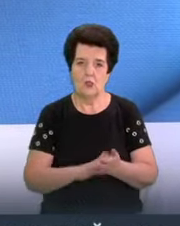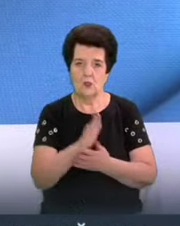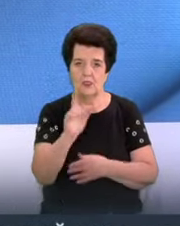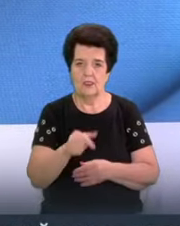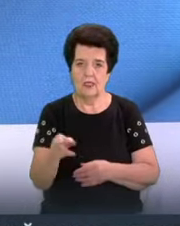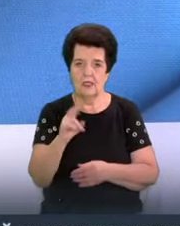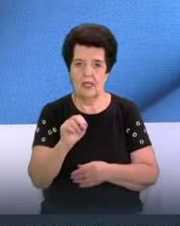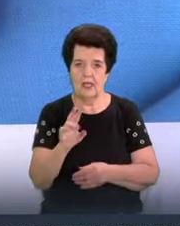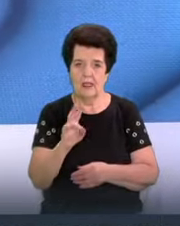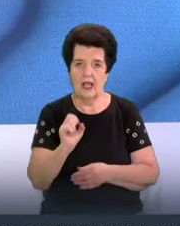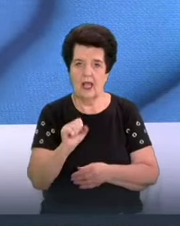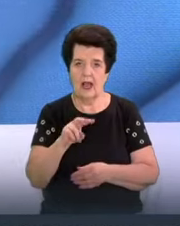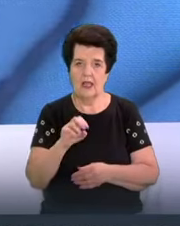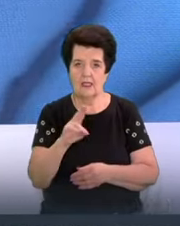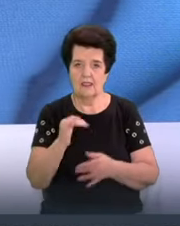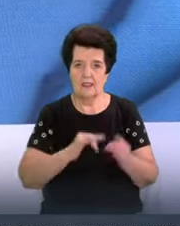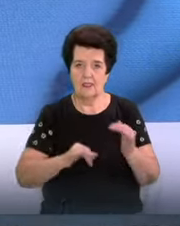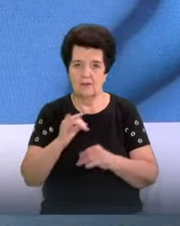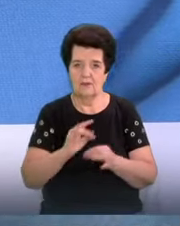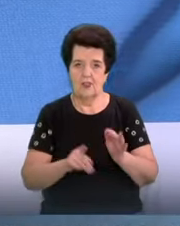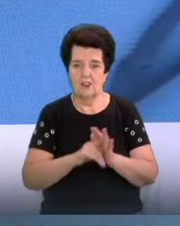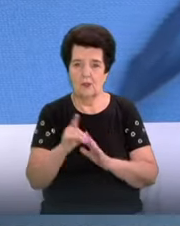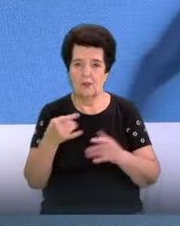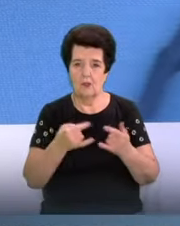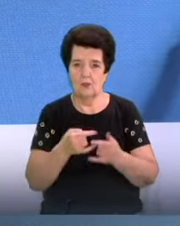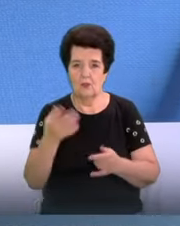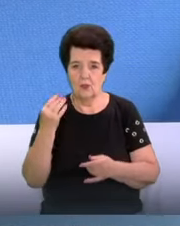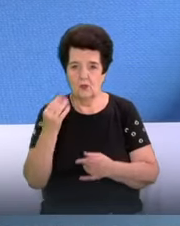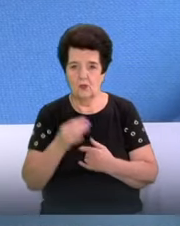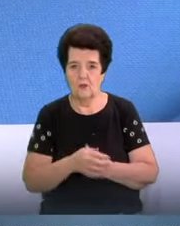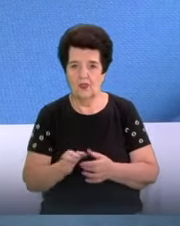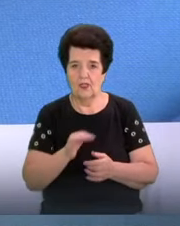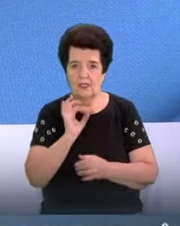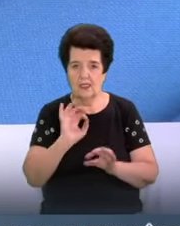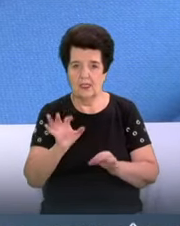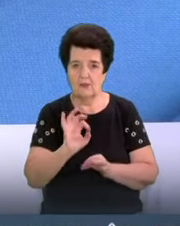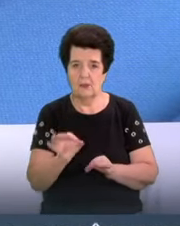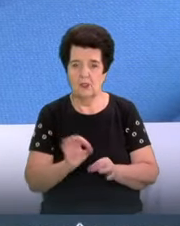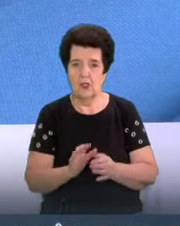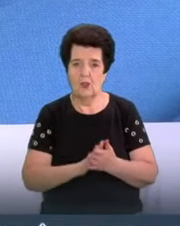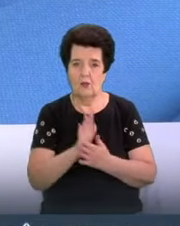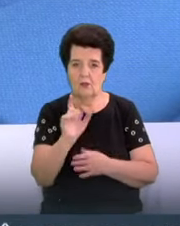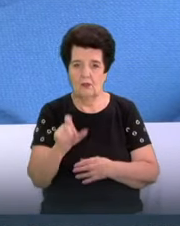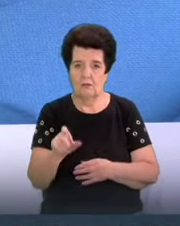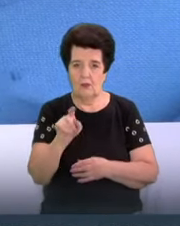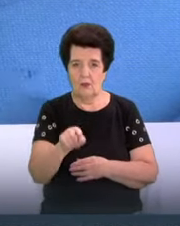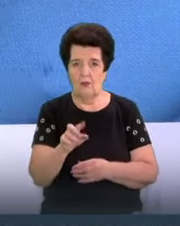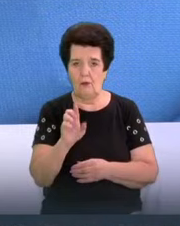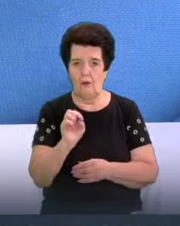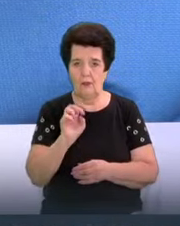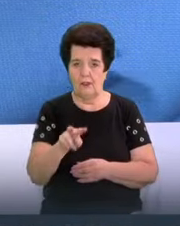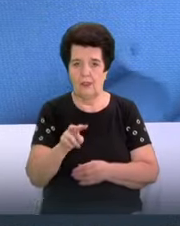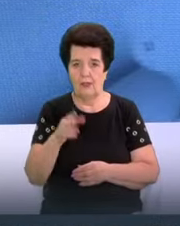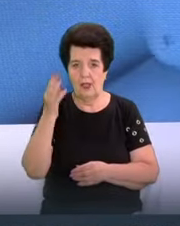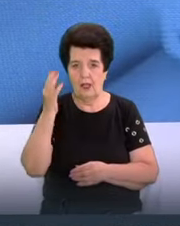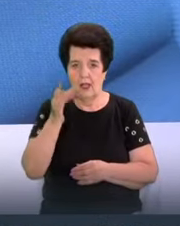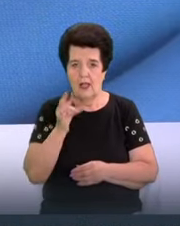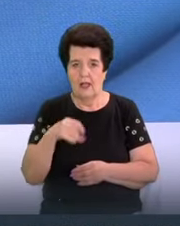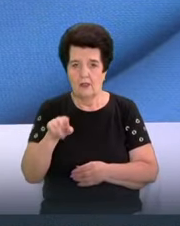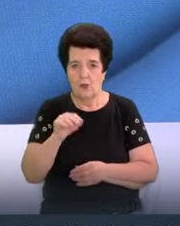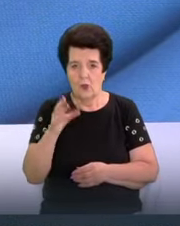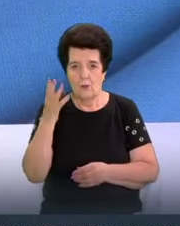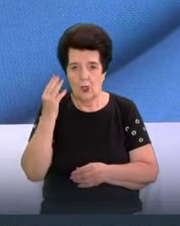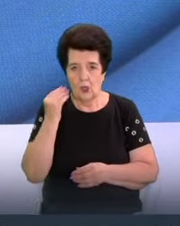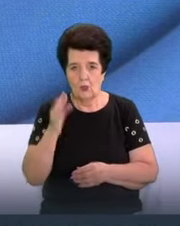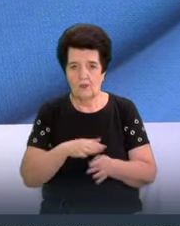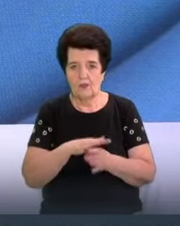Jurnalistul Dan Alexe a început colaborarea cu Teleradio Moldova. El transmite deja corespondență de la Bruxelles pentru Radio Moldova, dar va